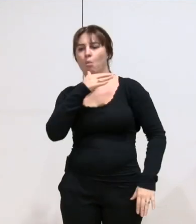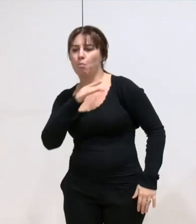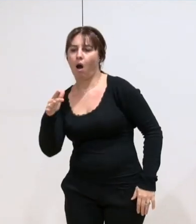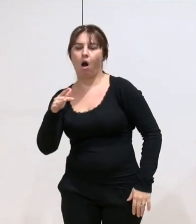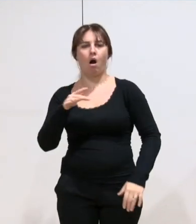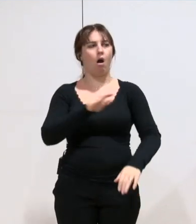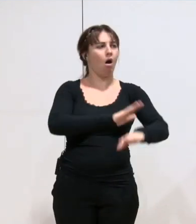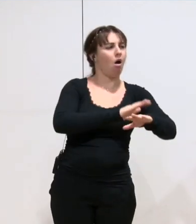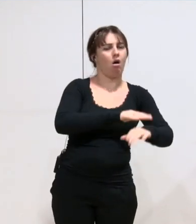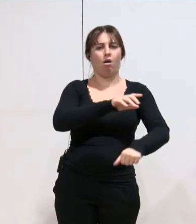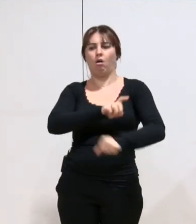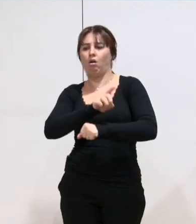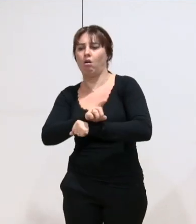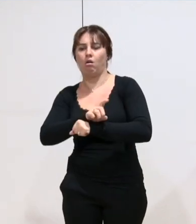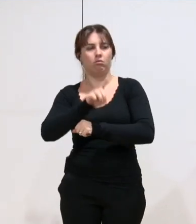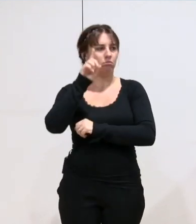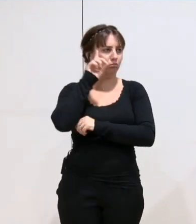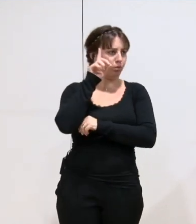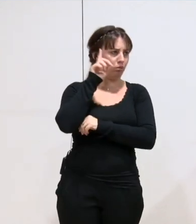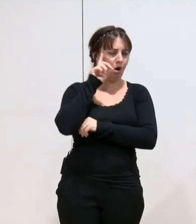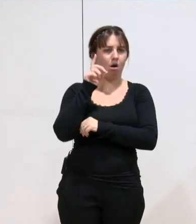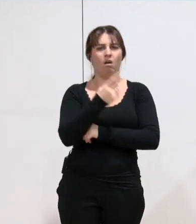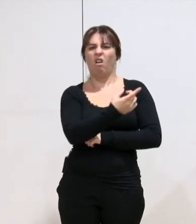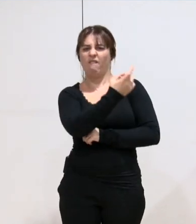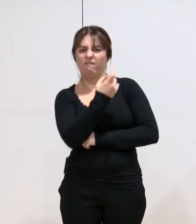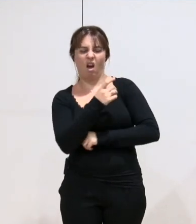critiquables parce qu'ils sont, ils viennent